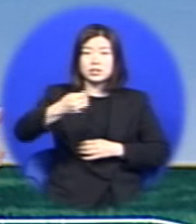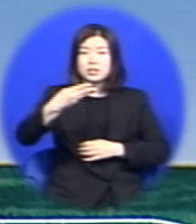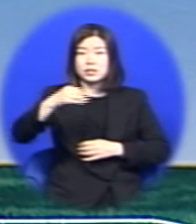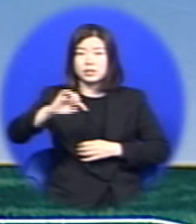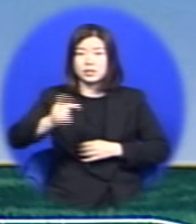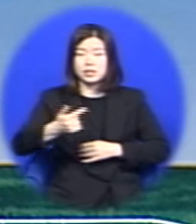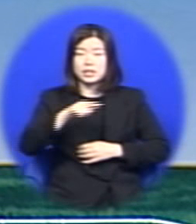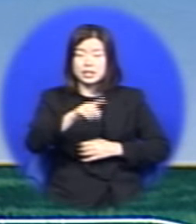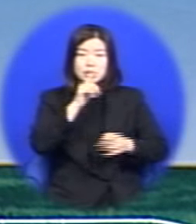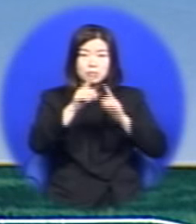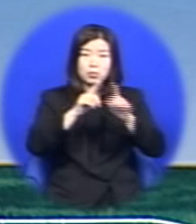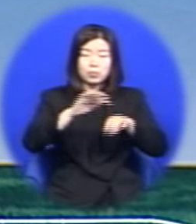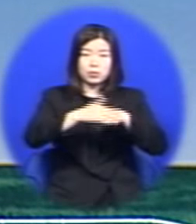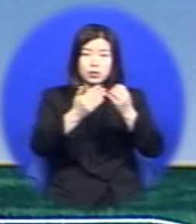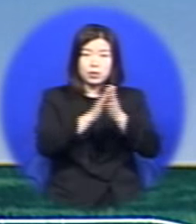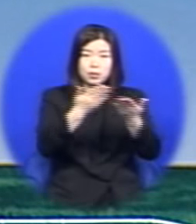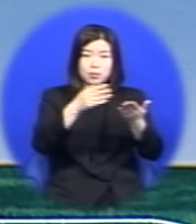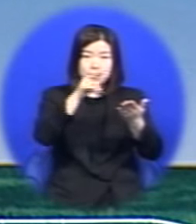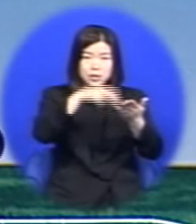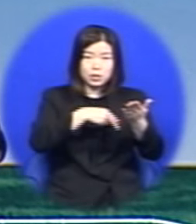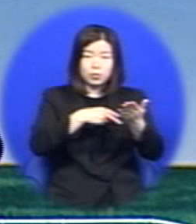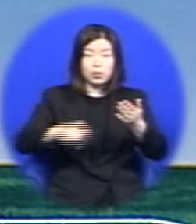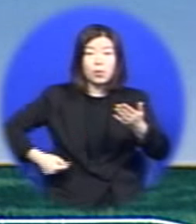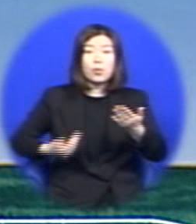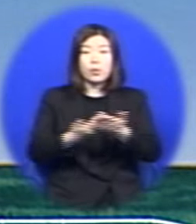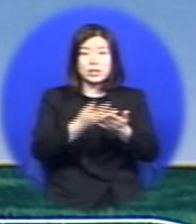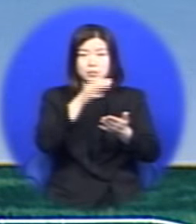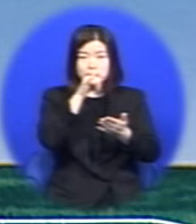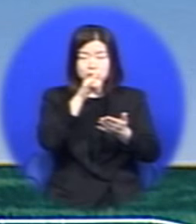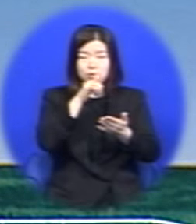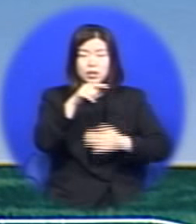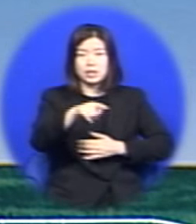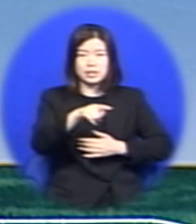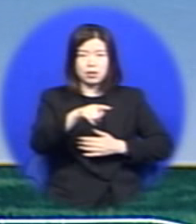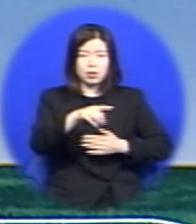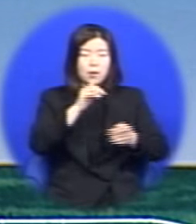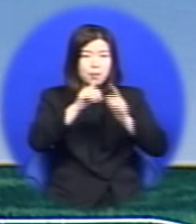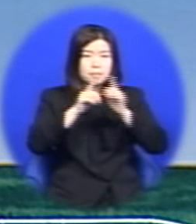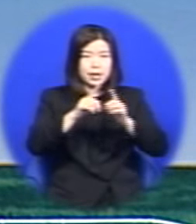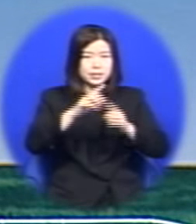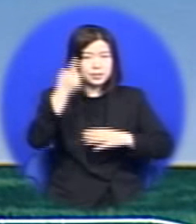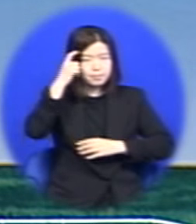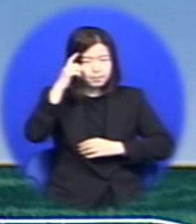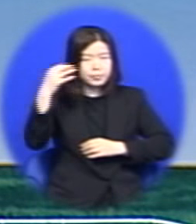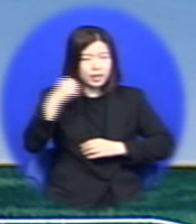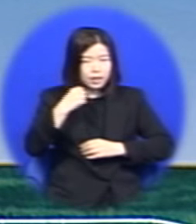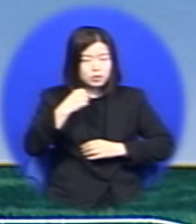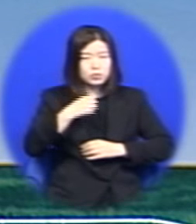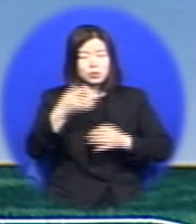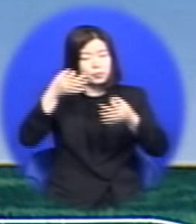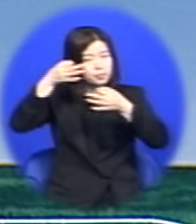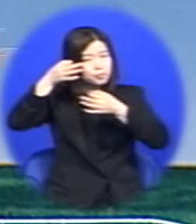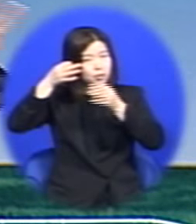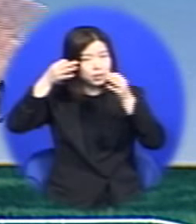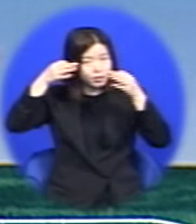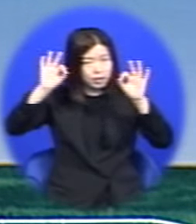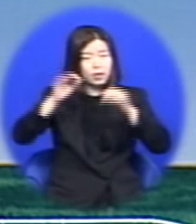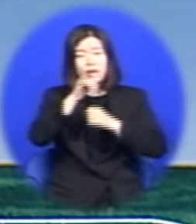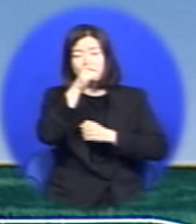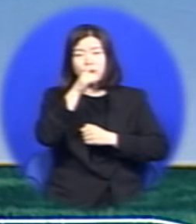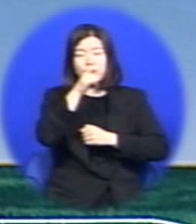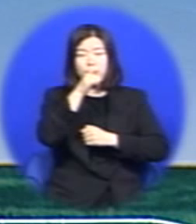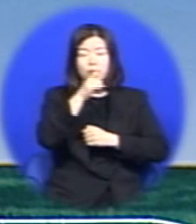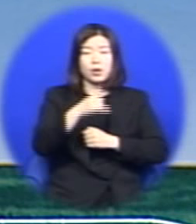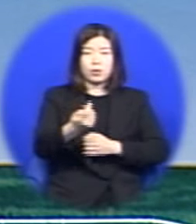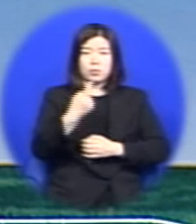읽고 회심을 했는데 이것은 이 본문의 말씀으로 교훈을 받고 깨우쳐서 그가 회심한 게